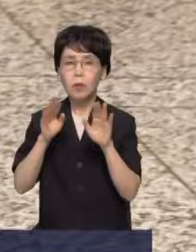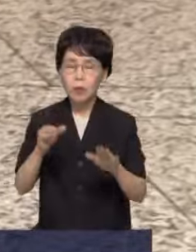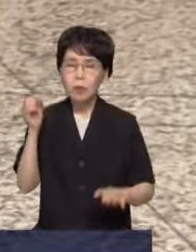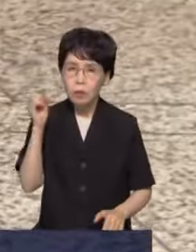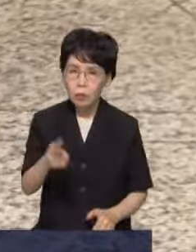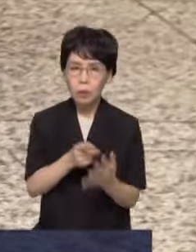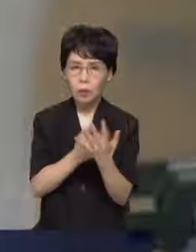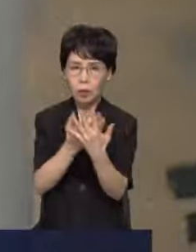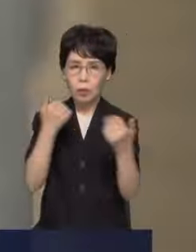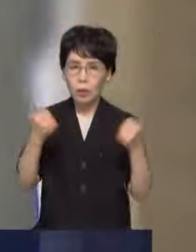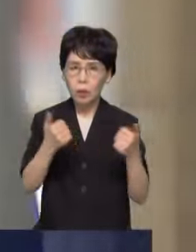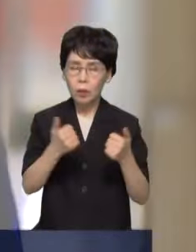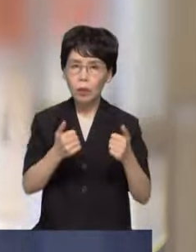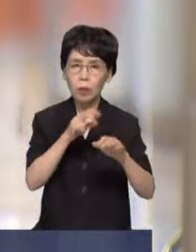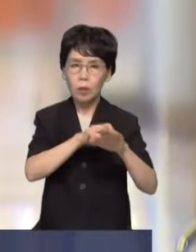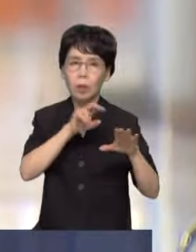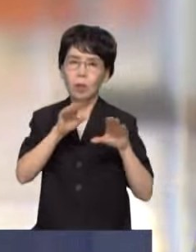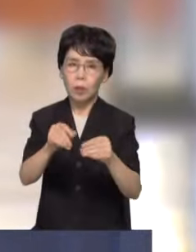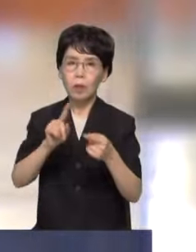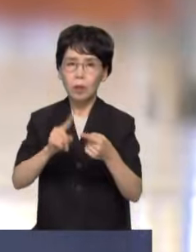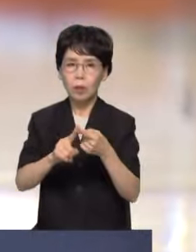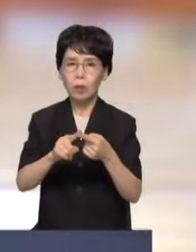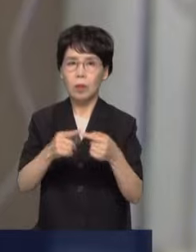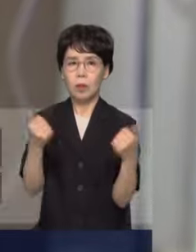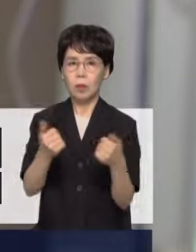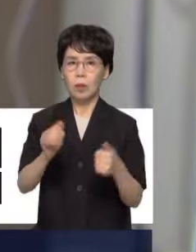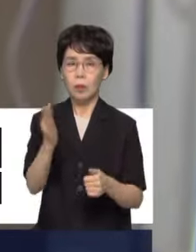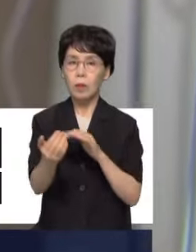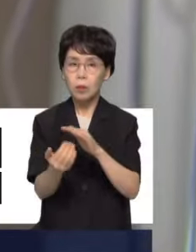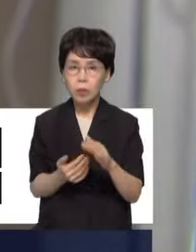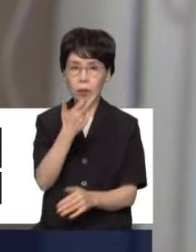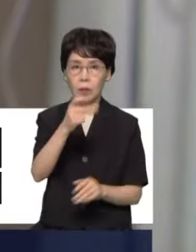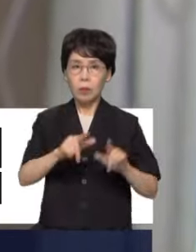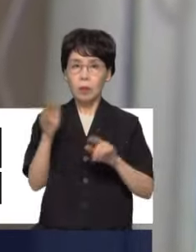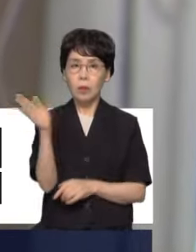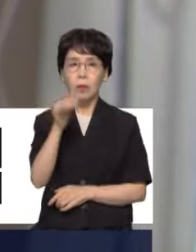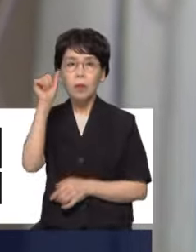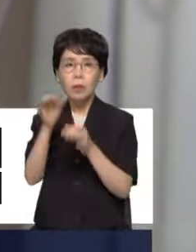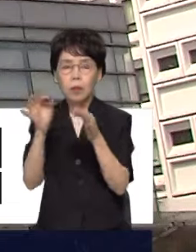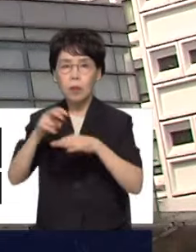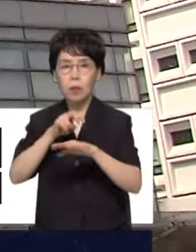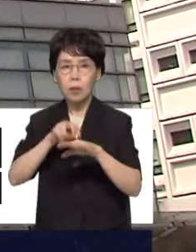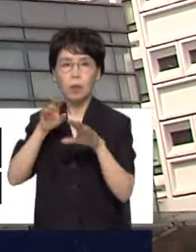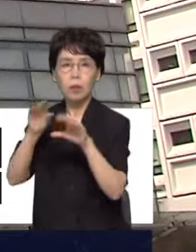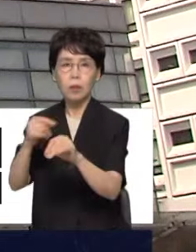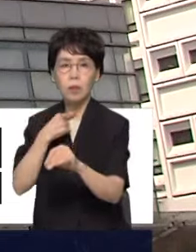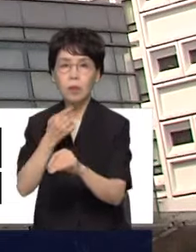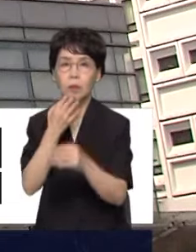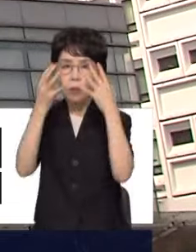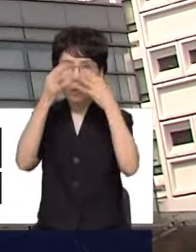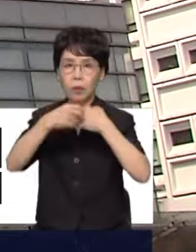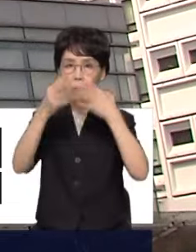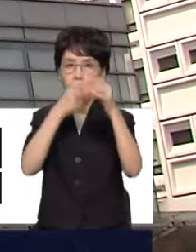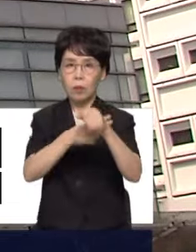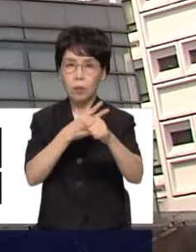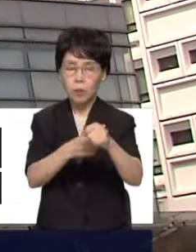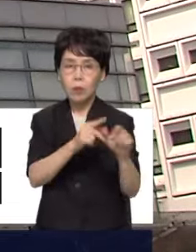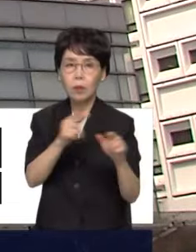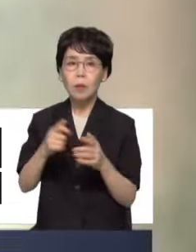다시 총회를 열고 휴진을 논의합니다. 앞서 지난 17일부터 5일간 휴진에 들어갔던 서울대 의대 소속